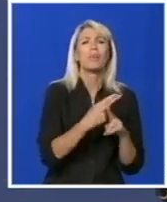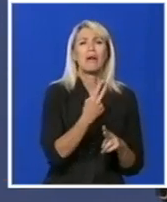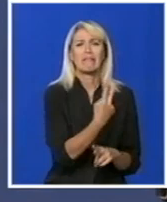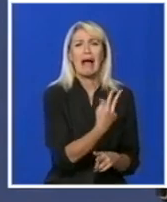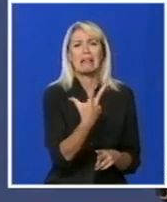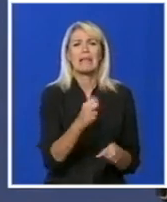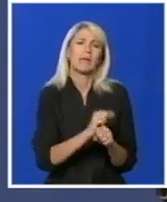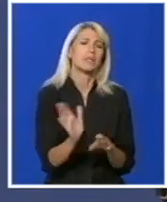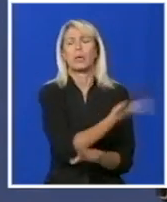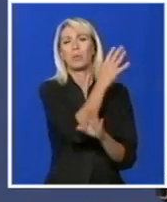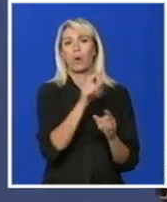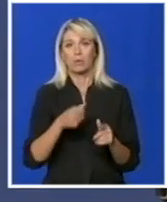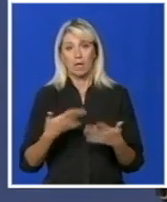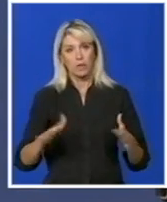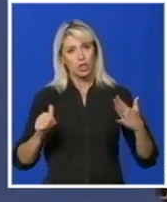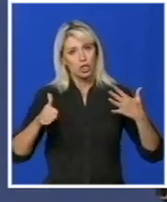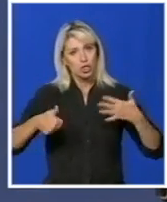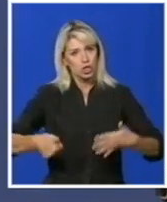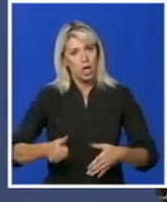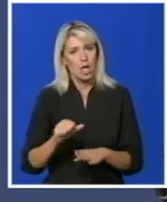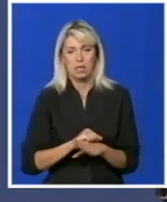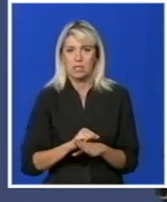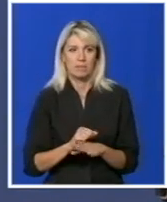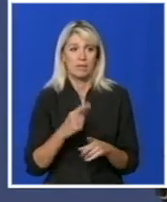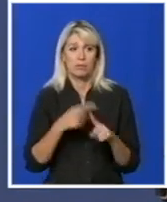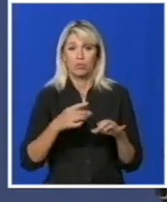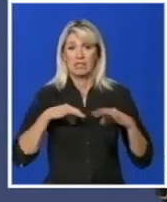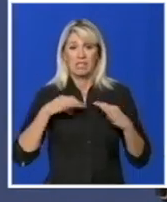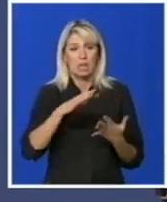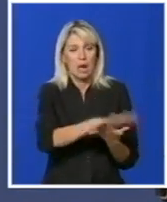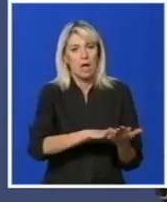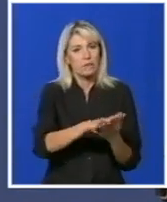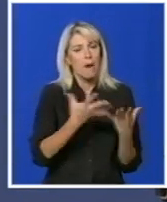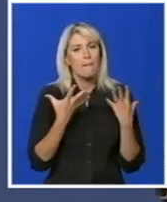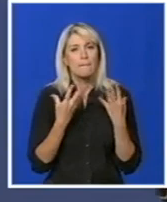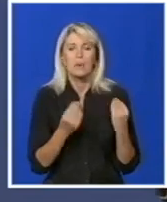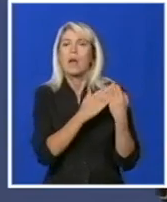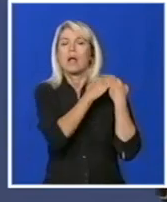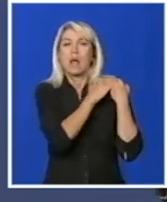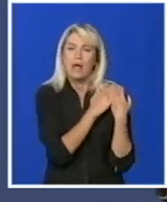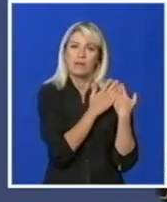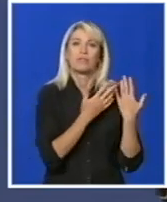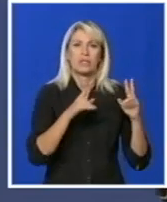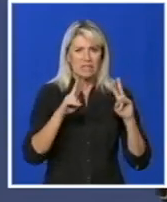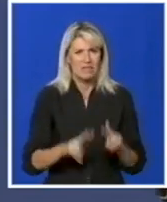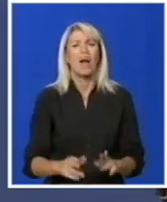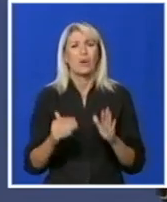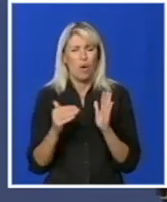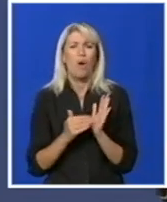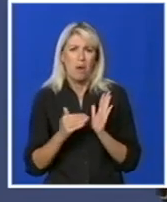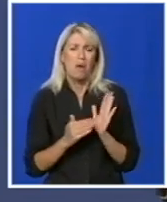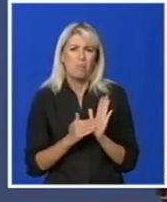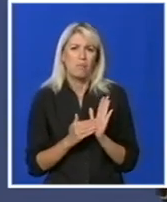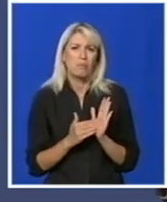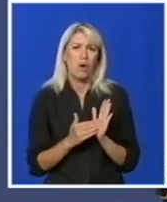ušli u šesti. S druge strane, zdravstveni sistem je prenapregnut. Znači, potrebno nam je da stvarno budemo, ono